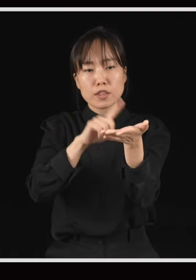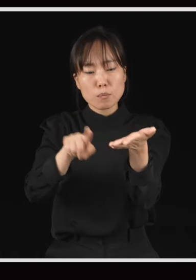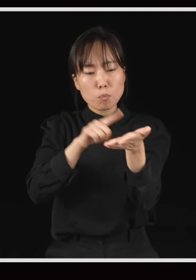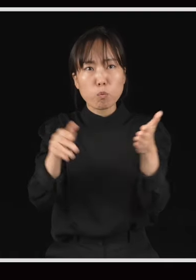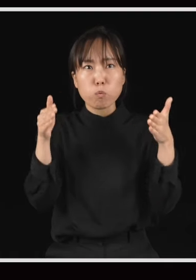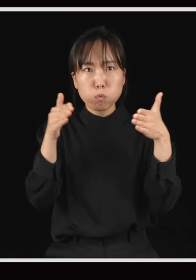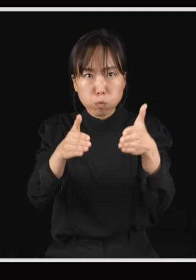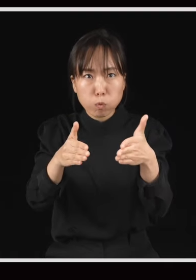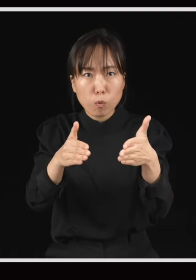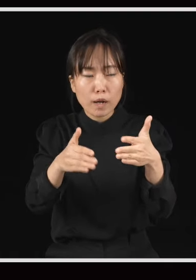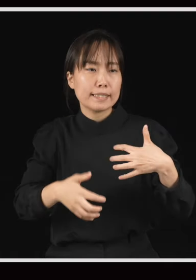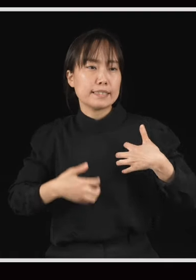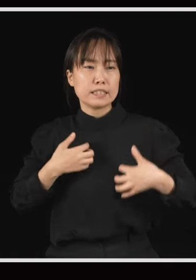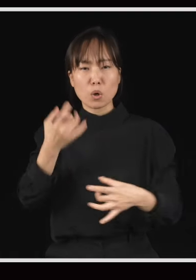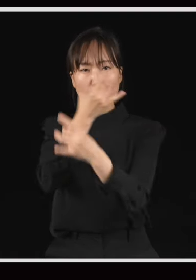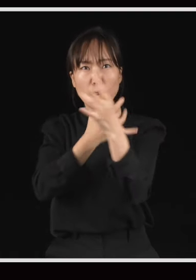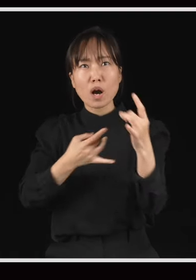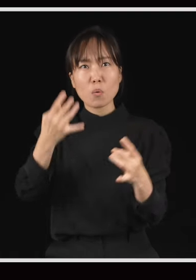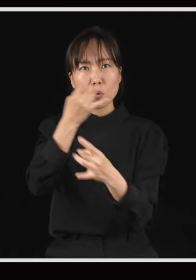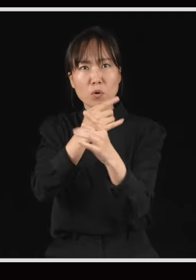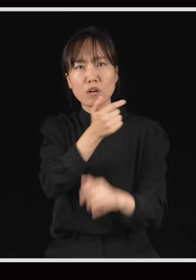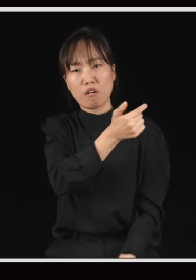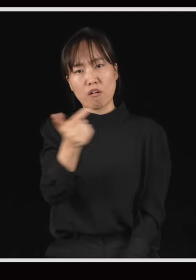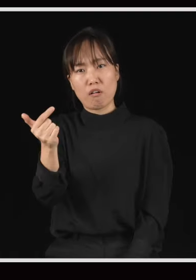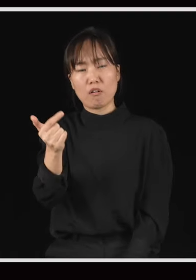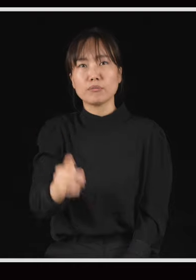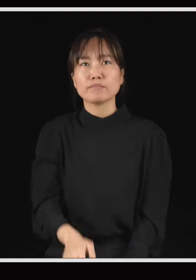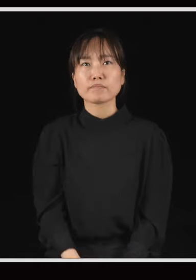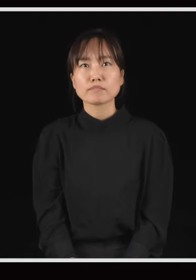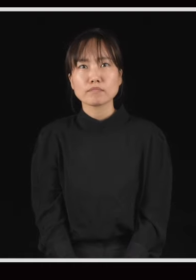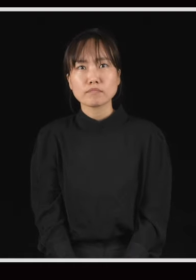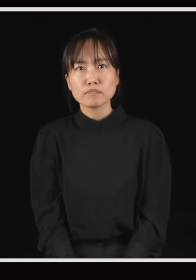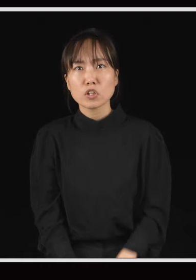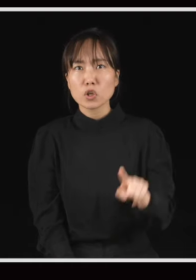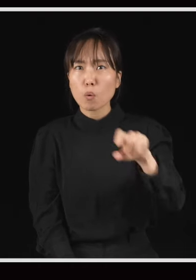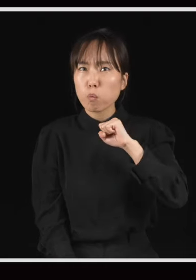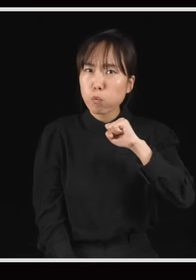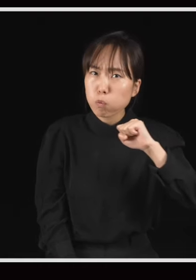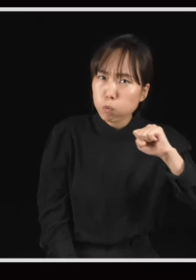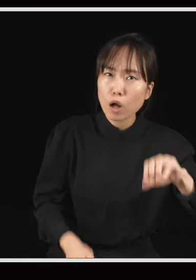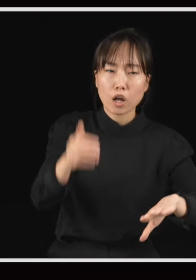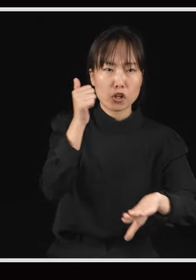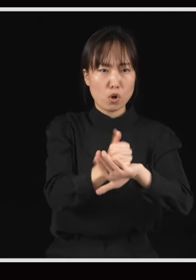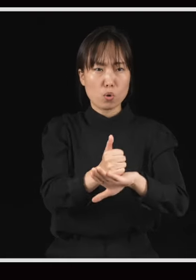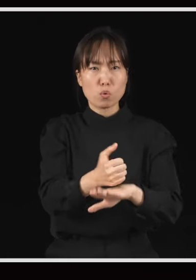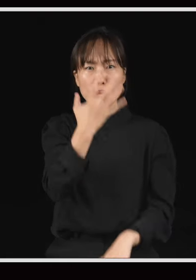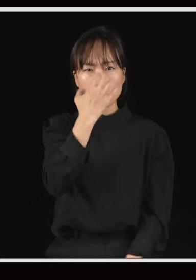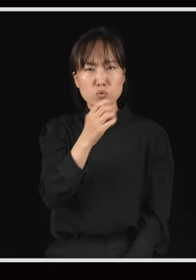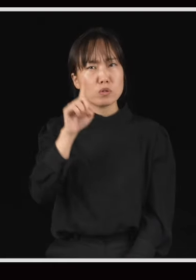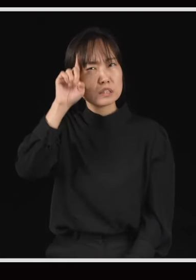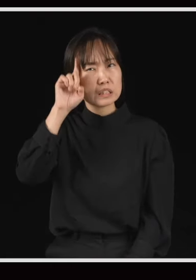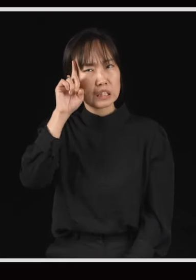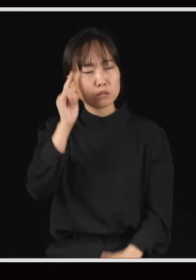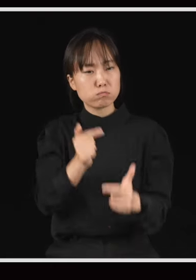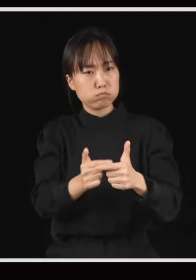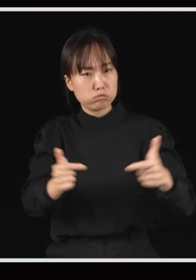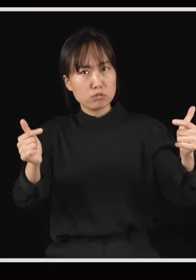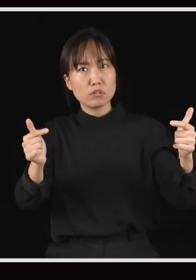자, 스마트폰은 도파민 자극제의 특성을 가지고 있죠. 쾌락원이죠. 그러니까 우울과 불쾌를 근데